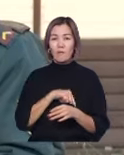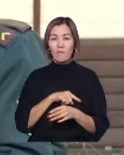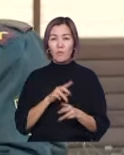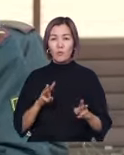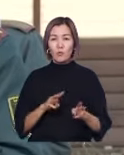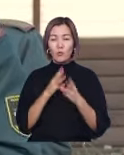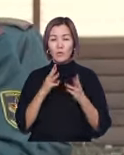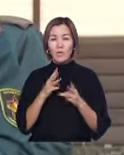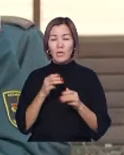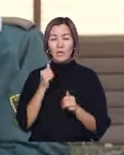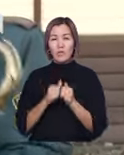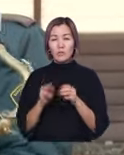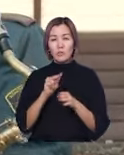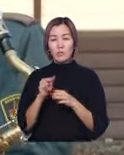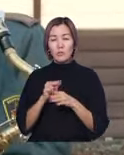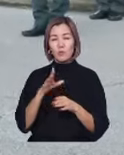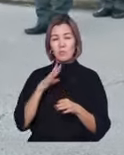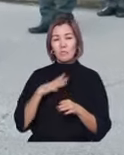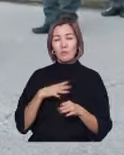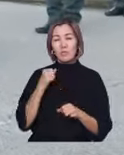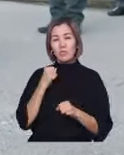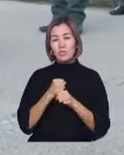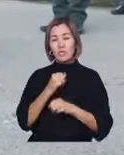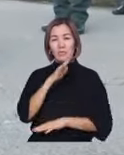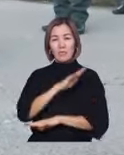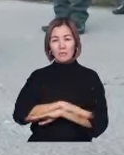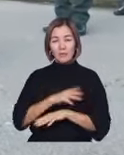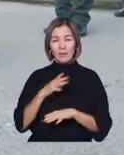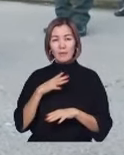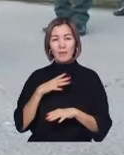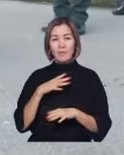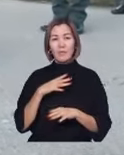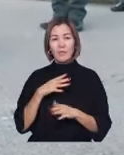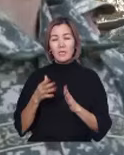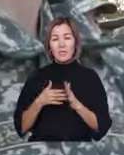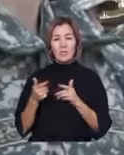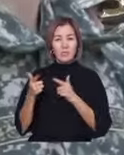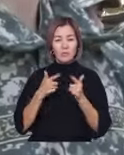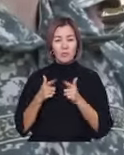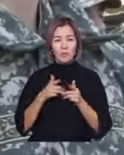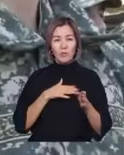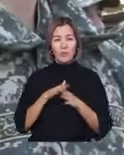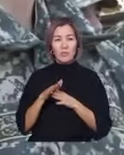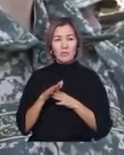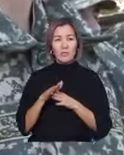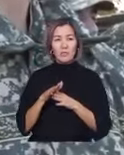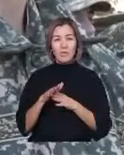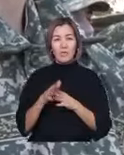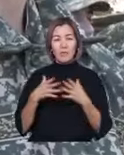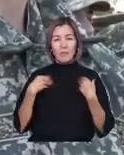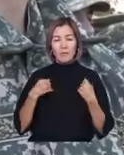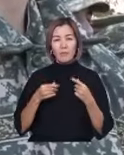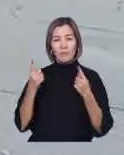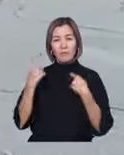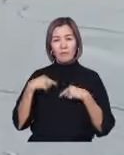солдата. Они учатся терпению и железной дисциплине. Одна из задач призывников – достойно исполнить свой долг и благополучно вернуться